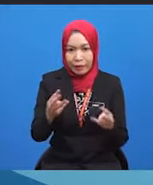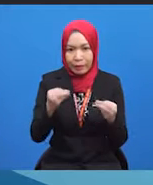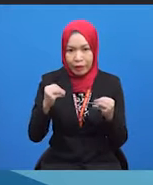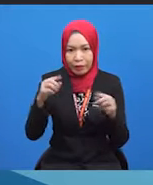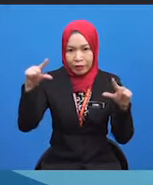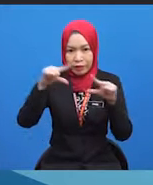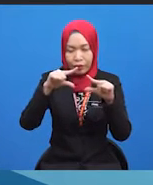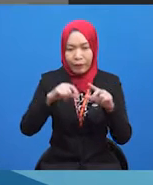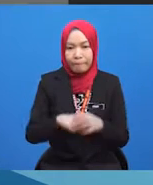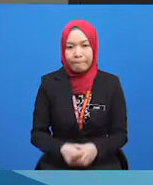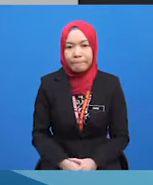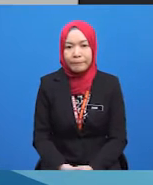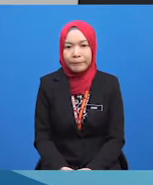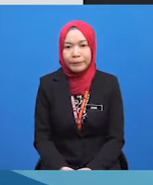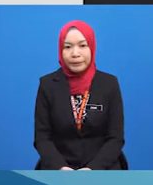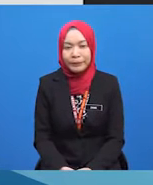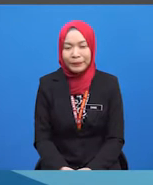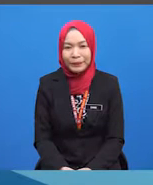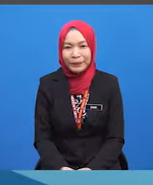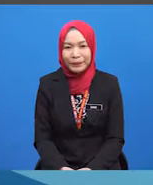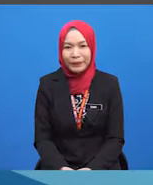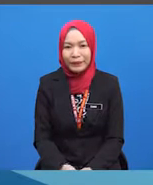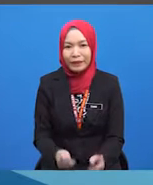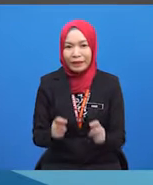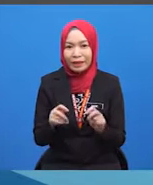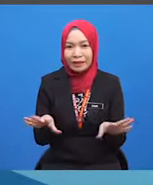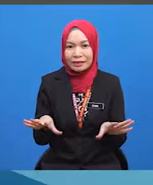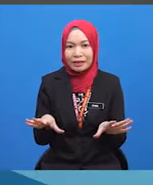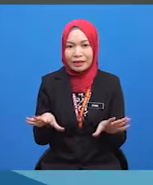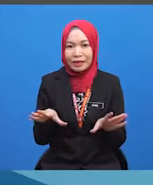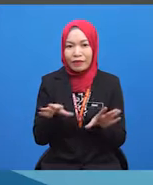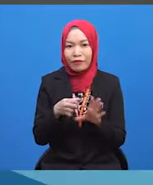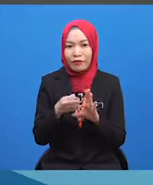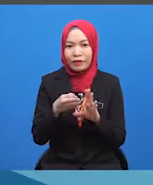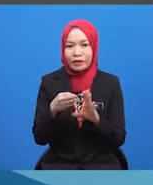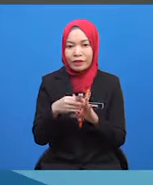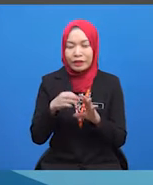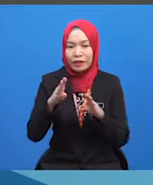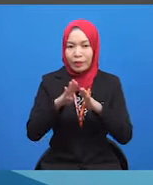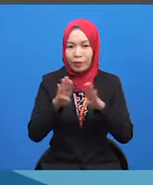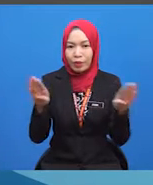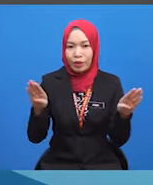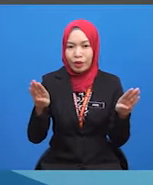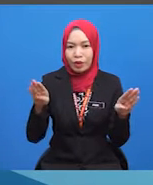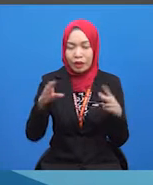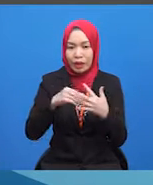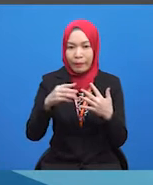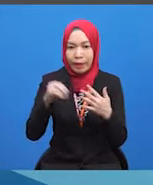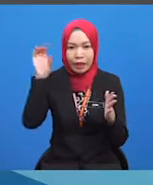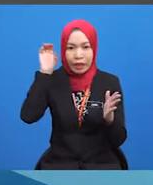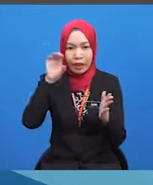Setelah folder dibuka, pilih gambar dan